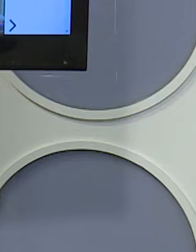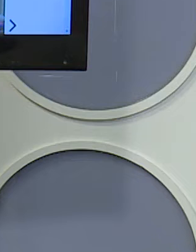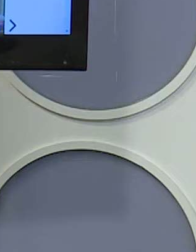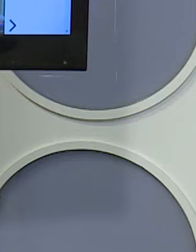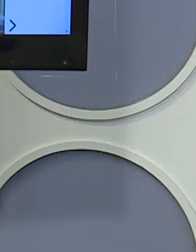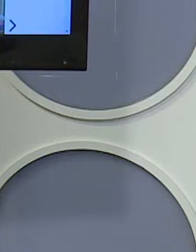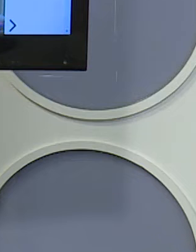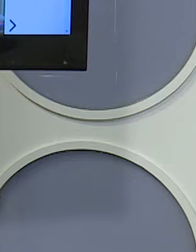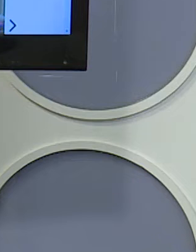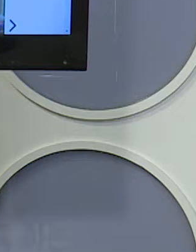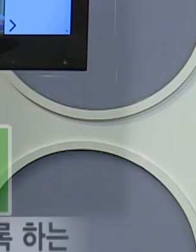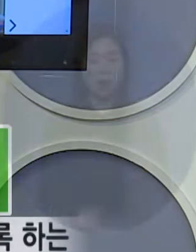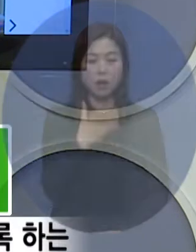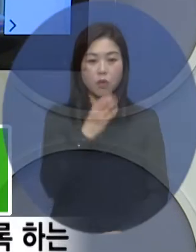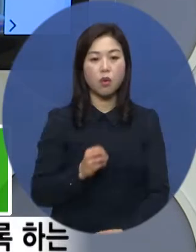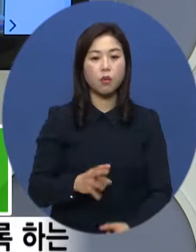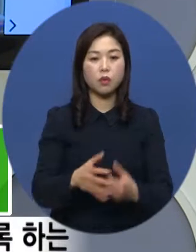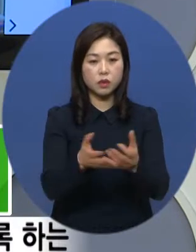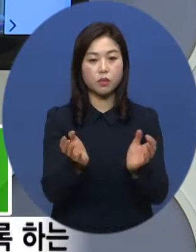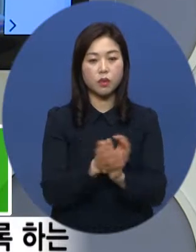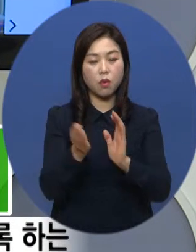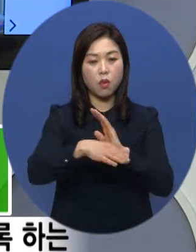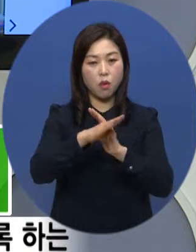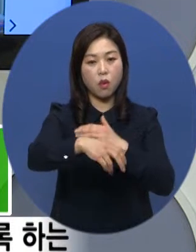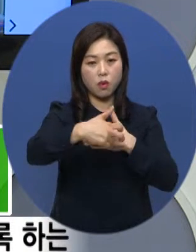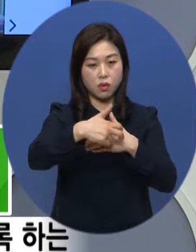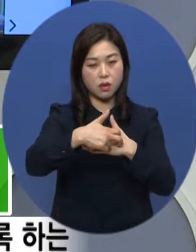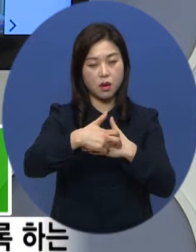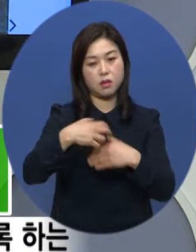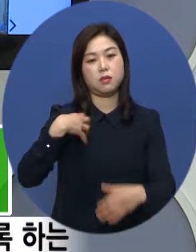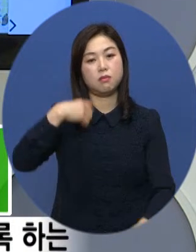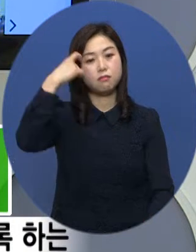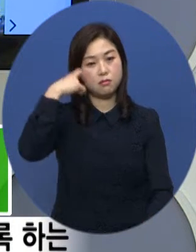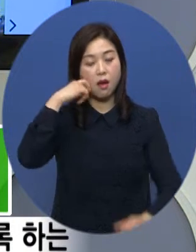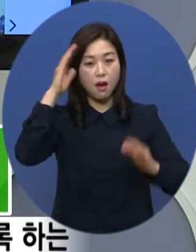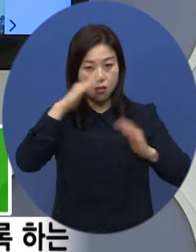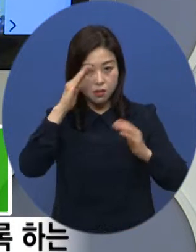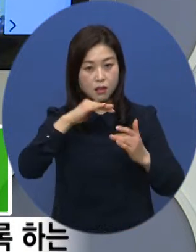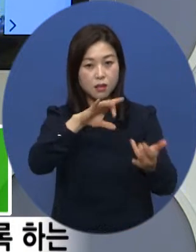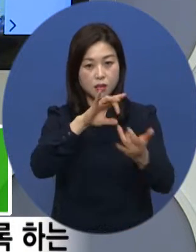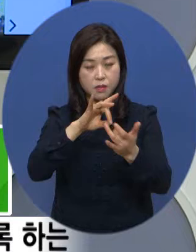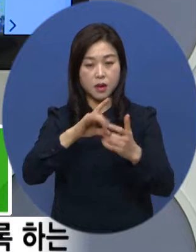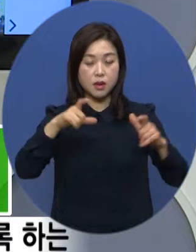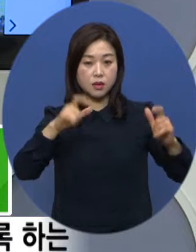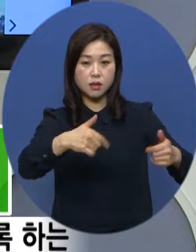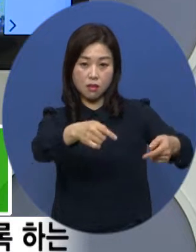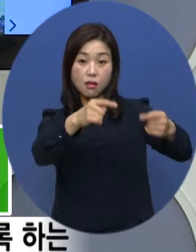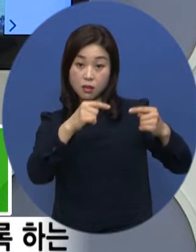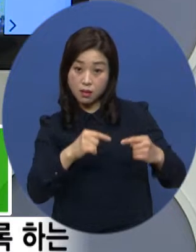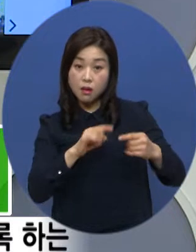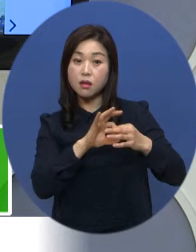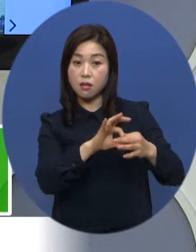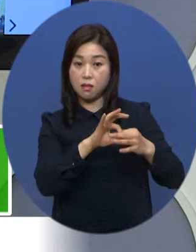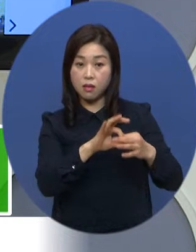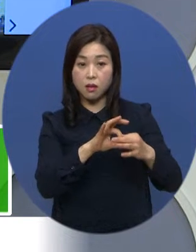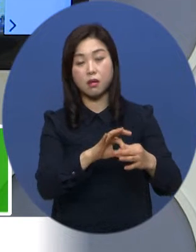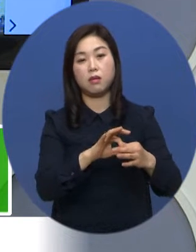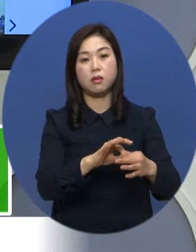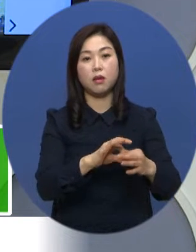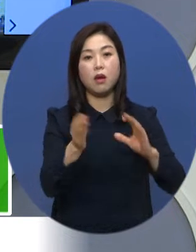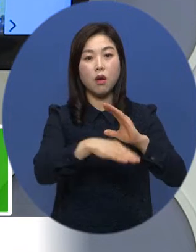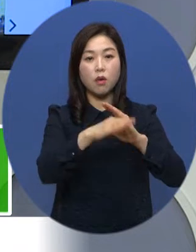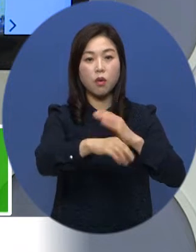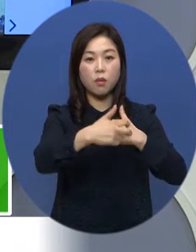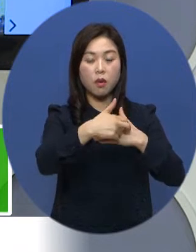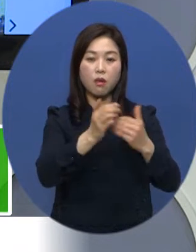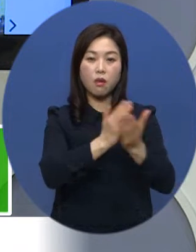다음 소식입니다 보건복지부는 공공의료의 사명감을 갖춘 학생을 선발해 지역의 근무하도록 하는 공중보건